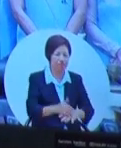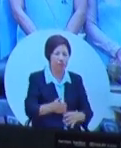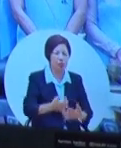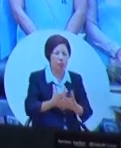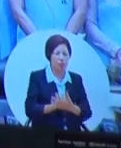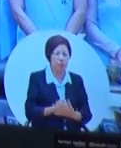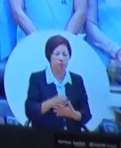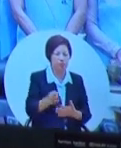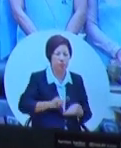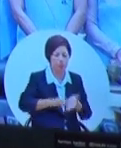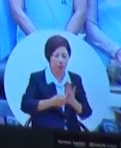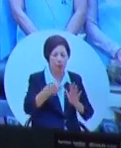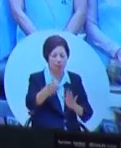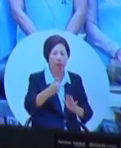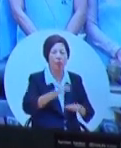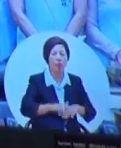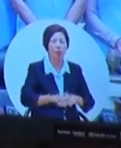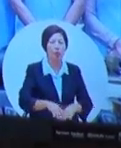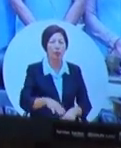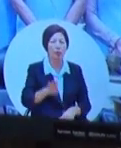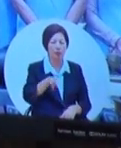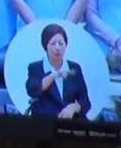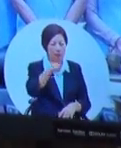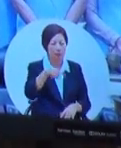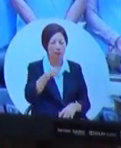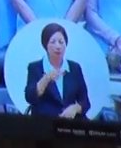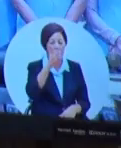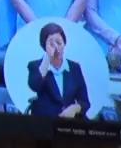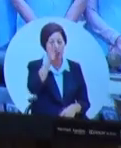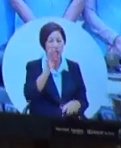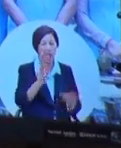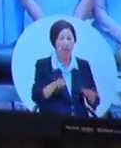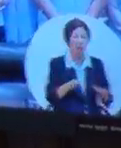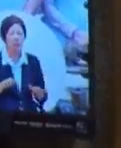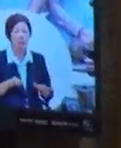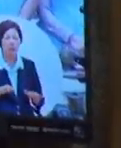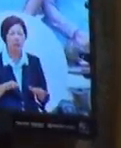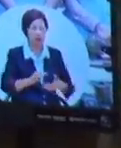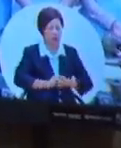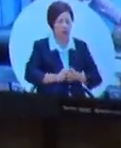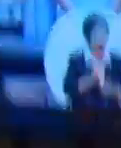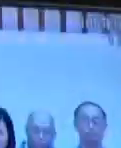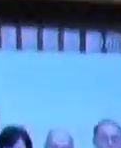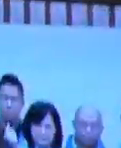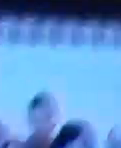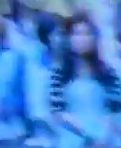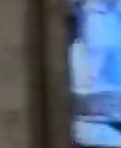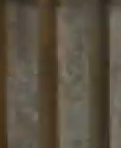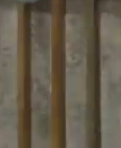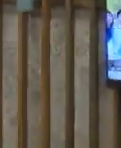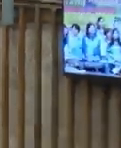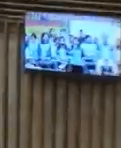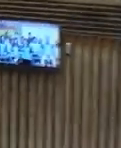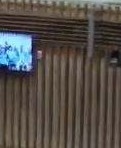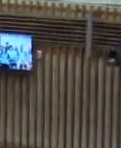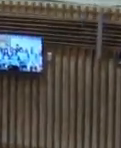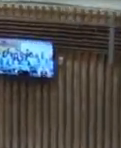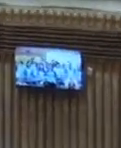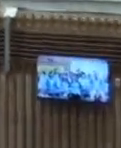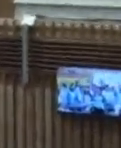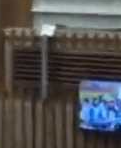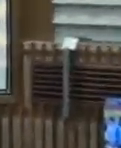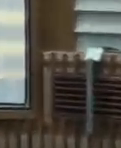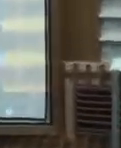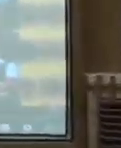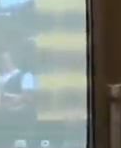成绩。所以我们也要让大家看一下，当然现在我觉得还必须要努力的是做什么，我们的空屋，我还是需要市长要给